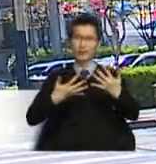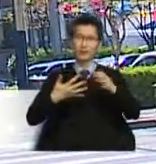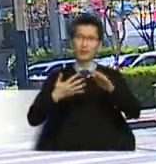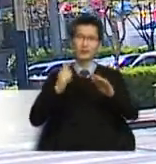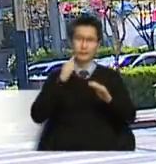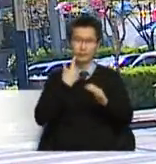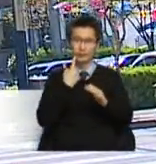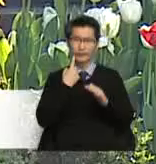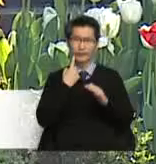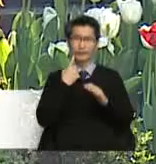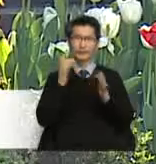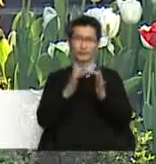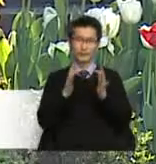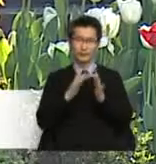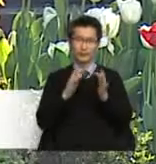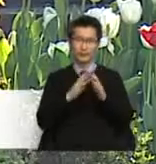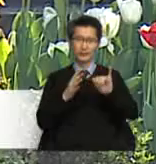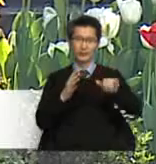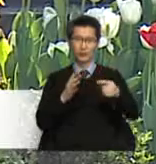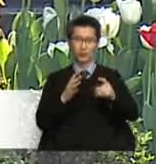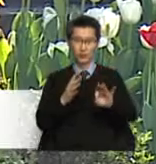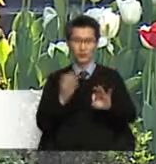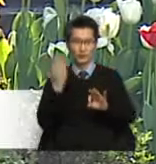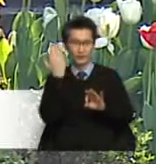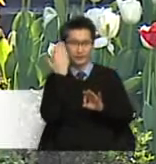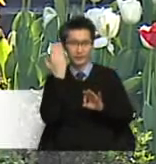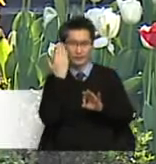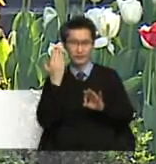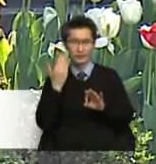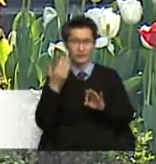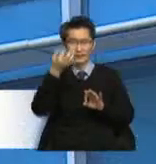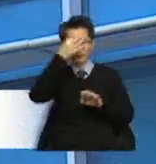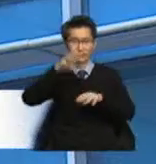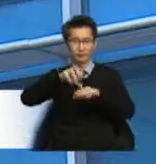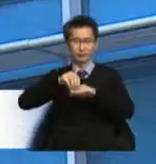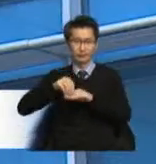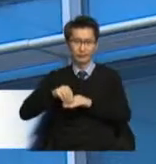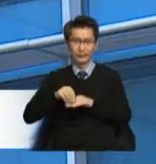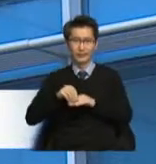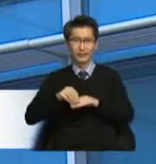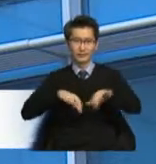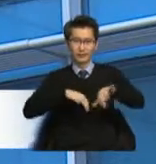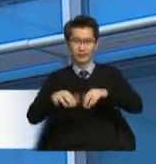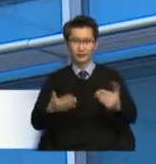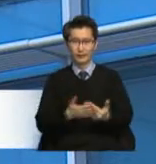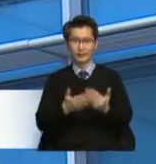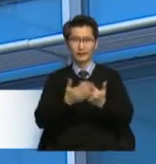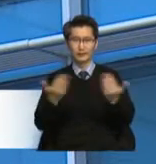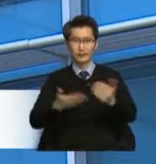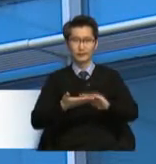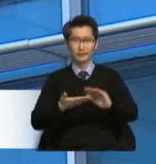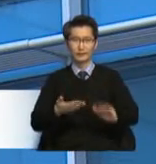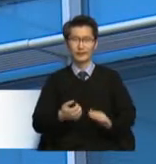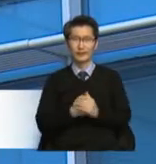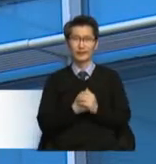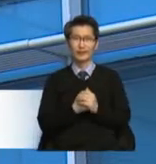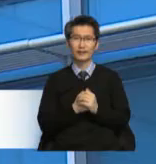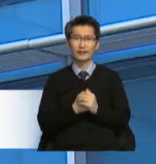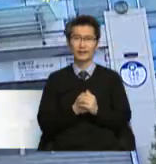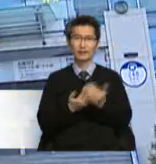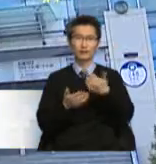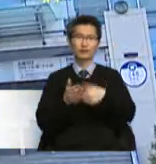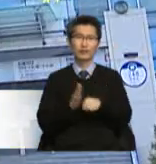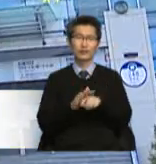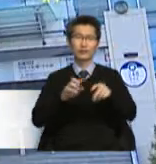사물 인터넷과 인공 진행 등 첨단 기술을 접목해 2대 상권을 활성화 시키는 사업이 진행될 예정입니다